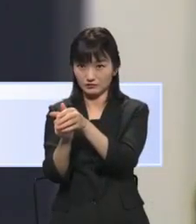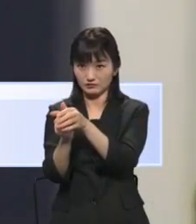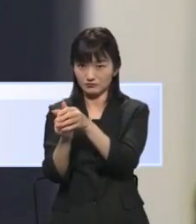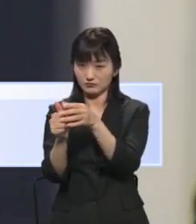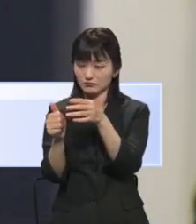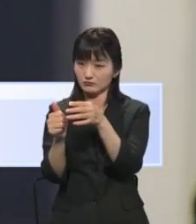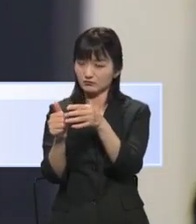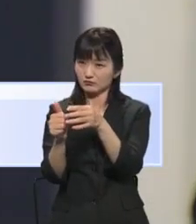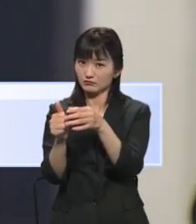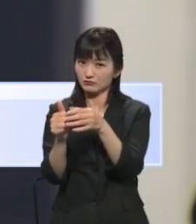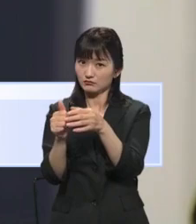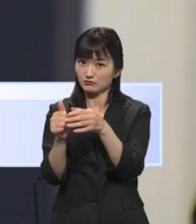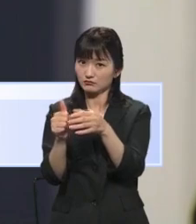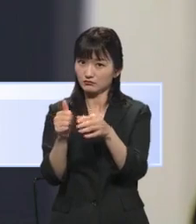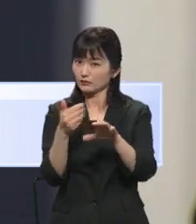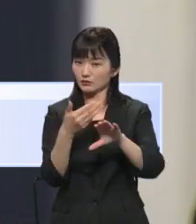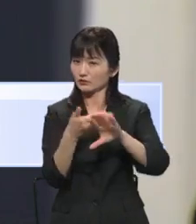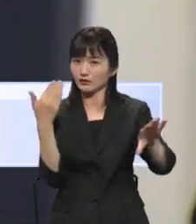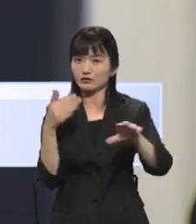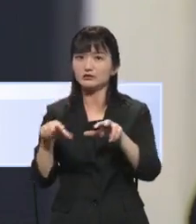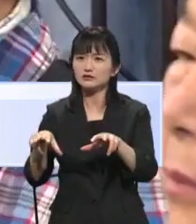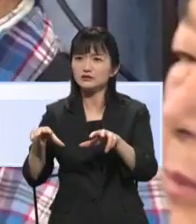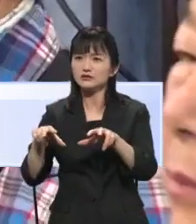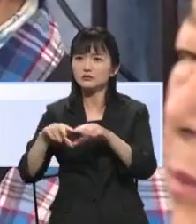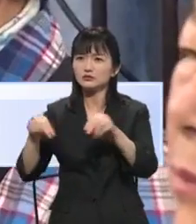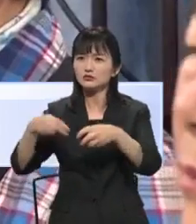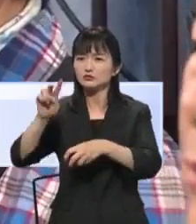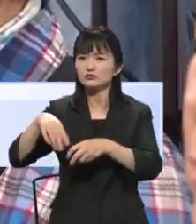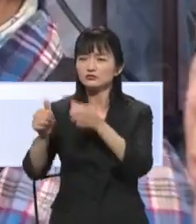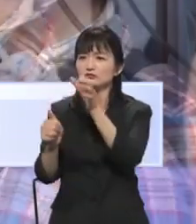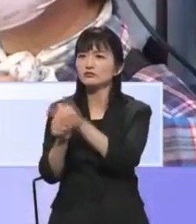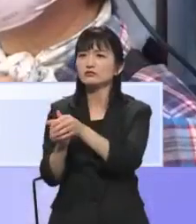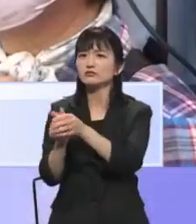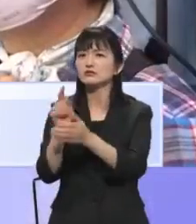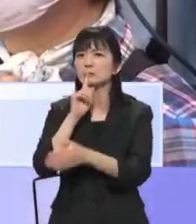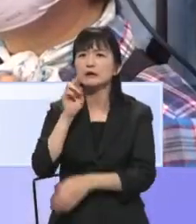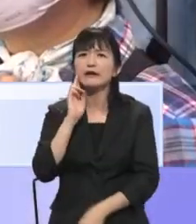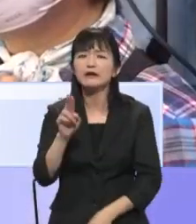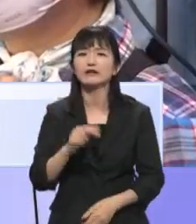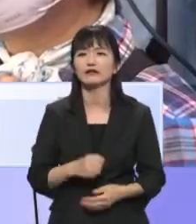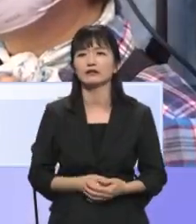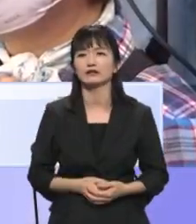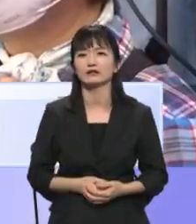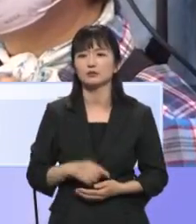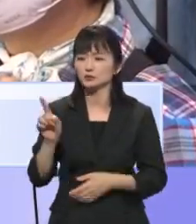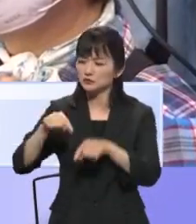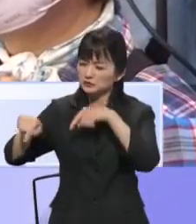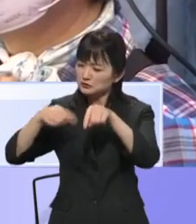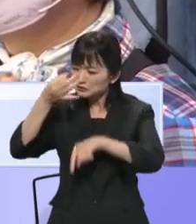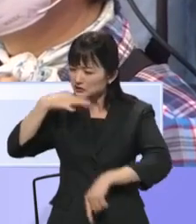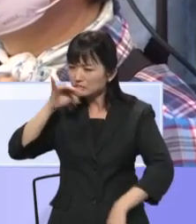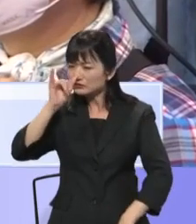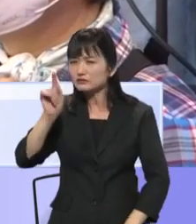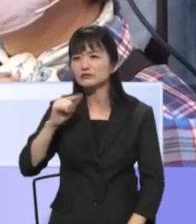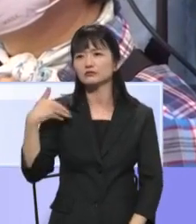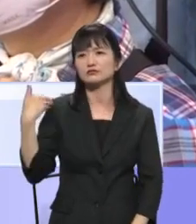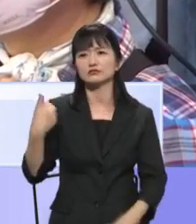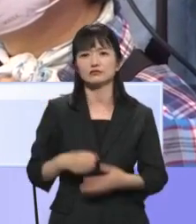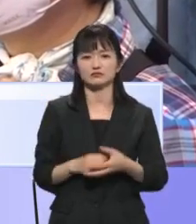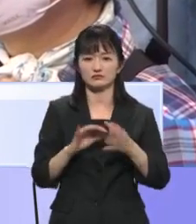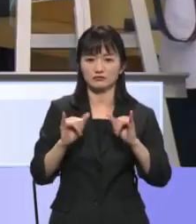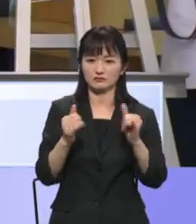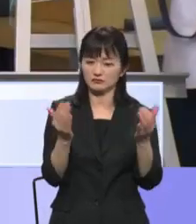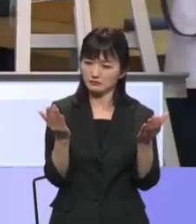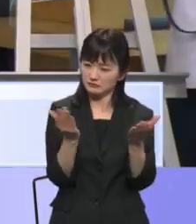망가지고 있다라는 생각이 들고요 그리고 무슨 정치적 목표가 있는지 모르겠습니다만은 그런데 이제 국민의 어떤 합리적 의심